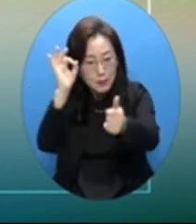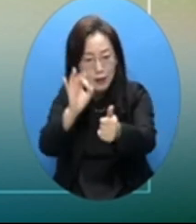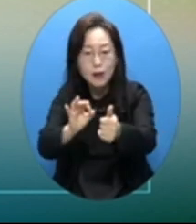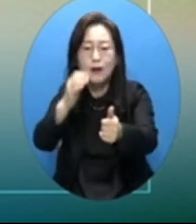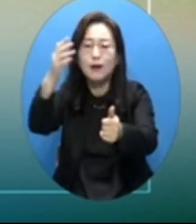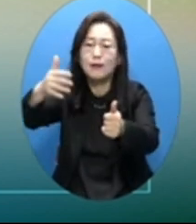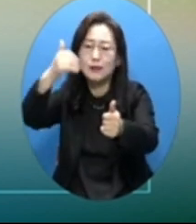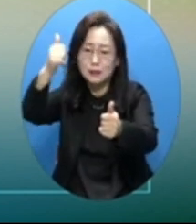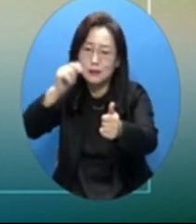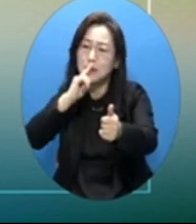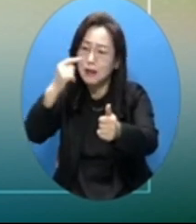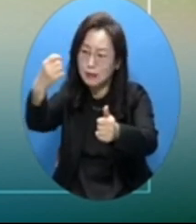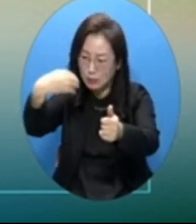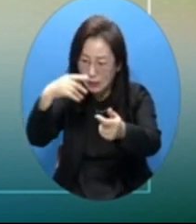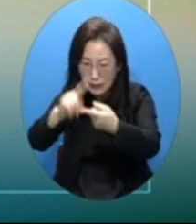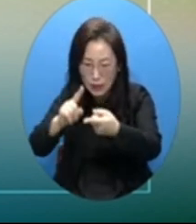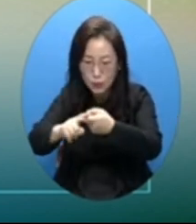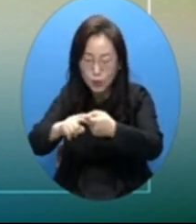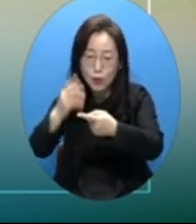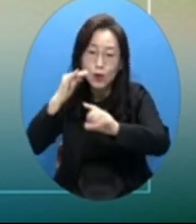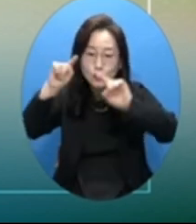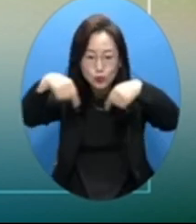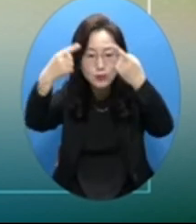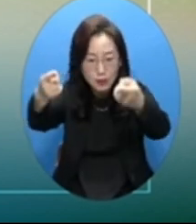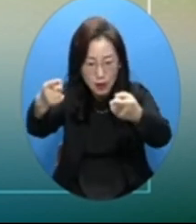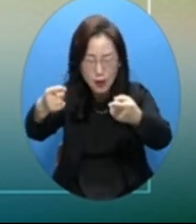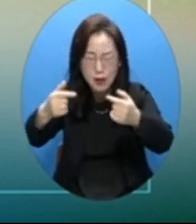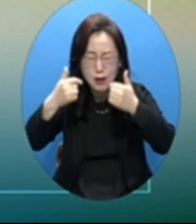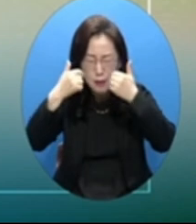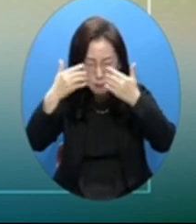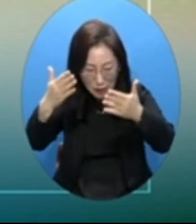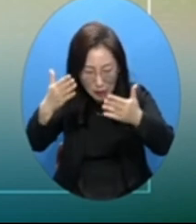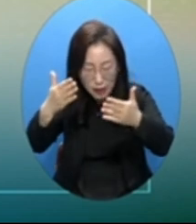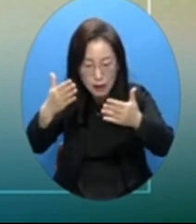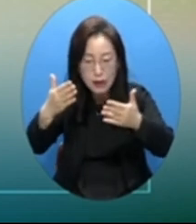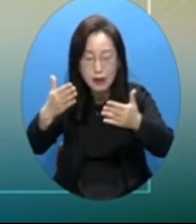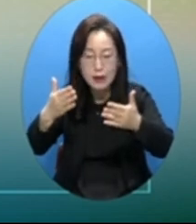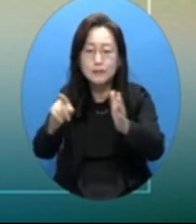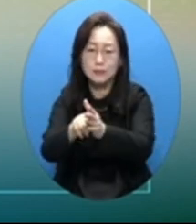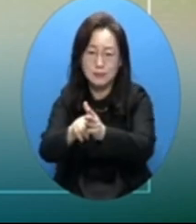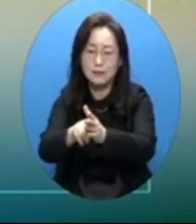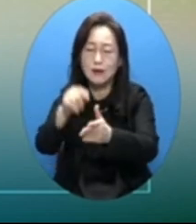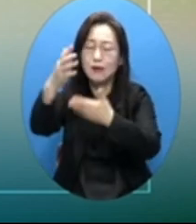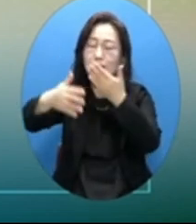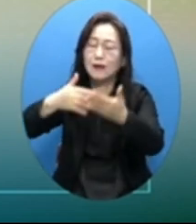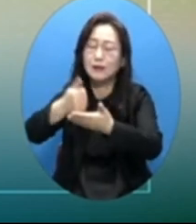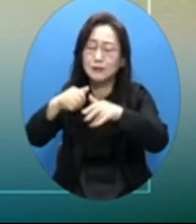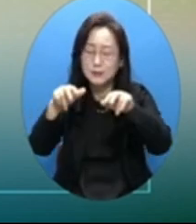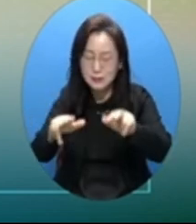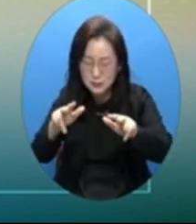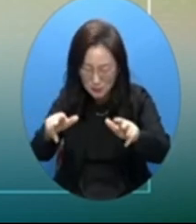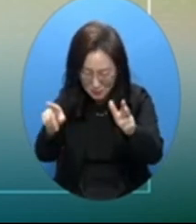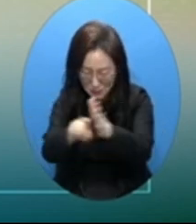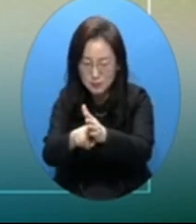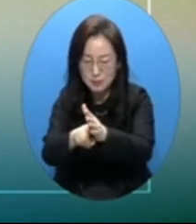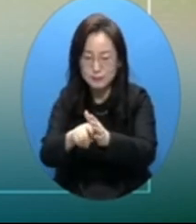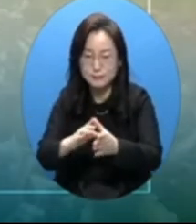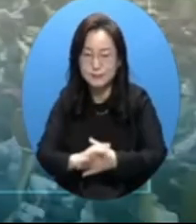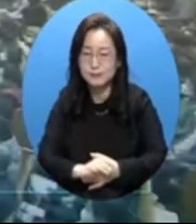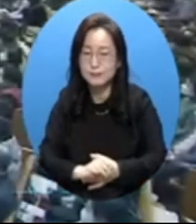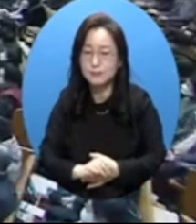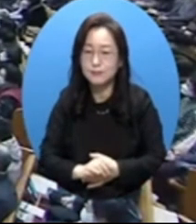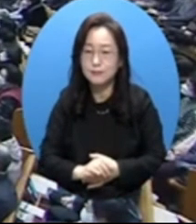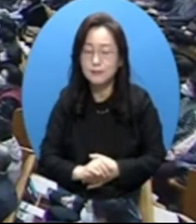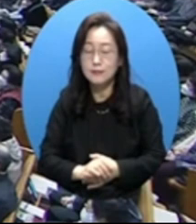말씀대로 아들이 천국에서 예수님 품에 안겼다는 것을 단번에 알 수 있었습니다 하나님 이제 믿습니다